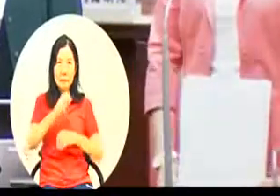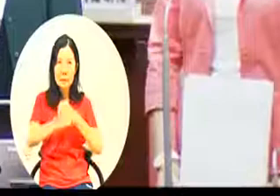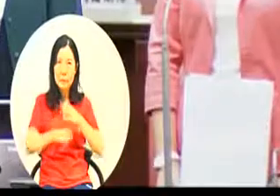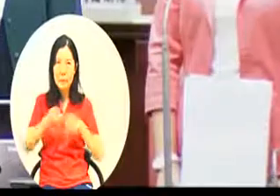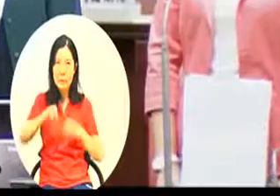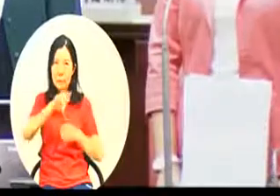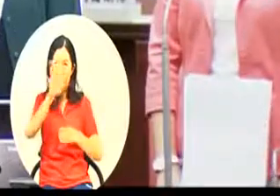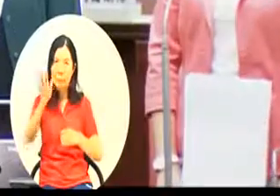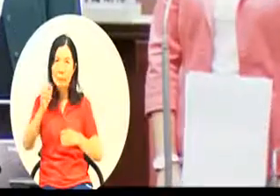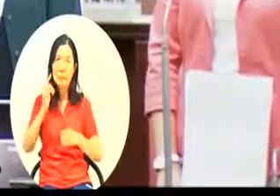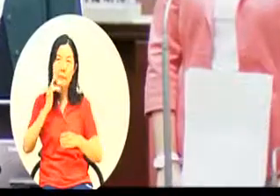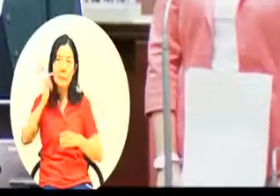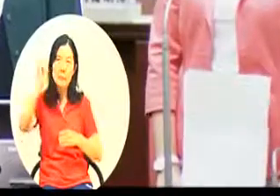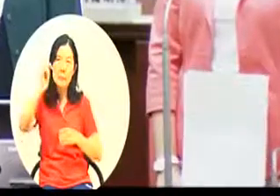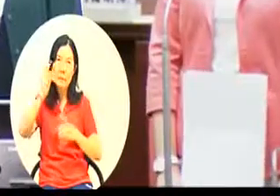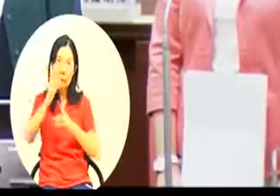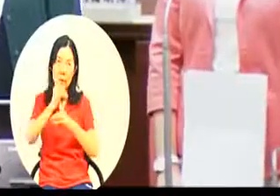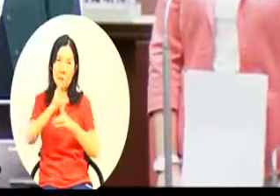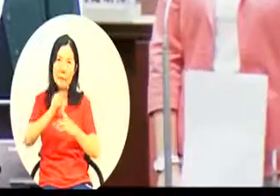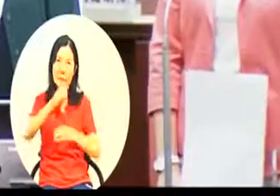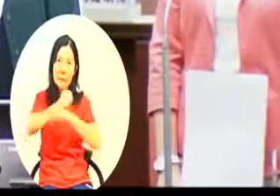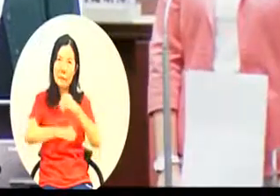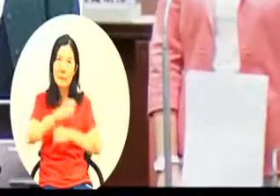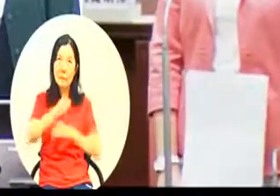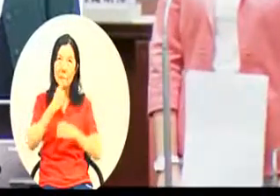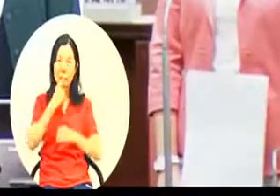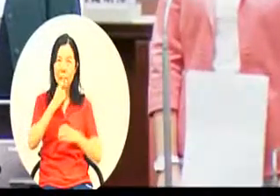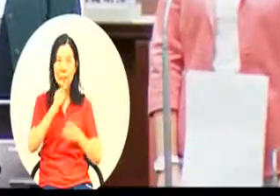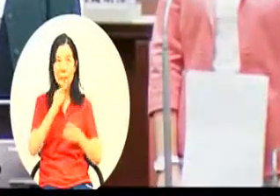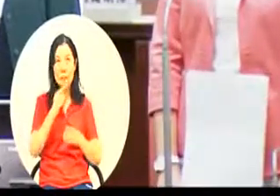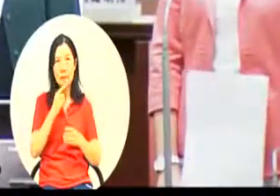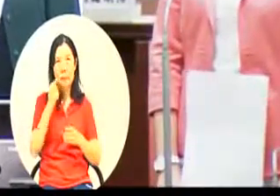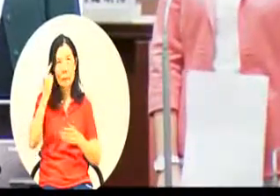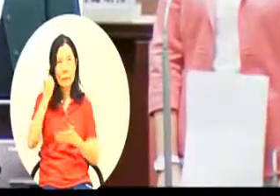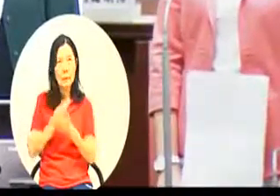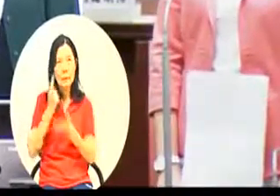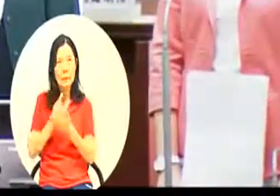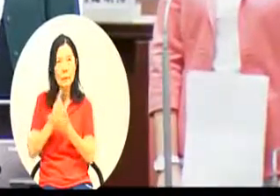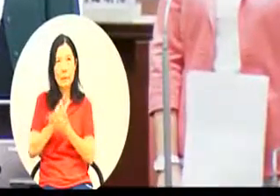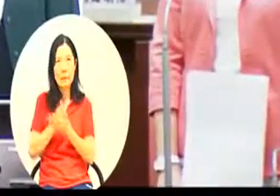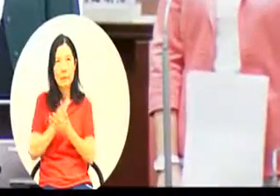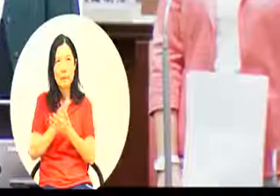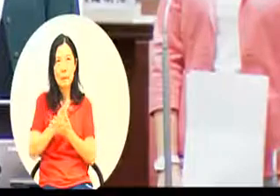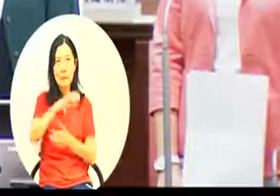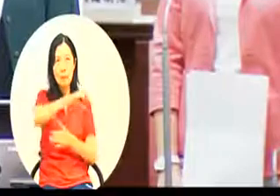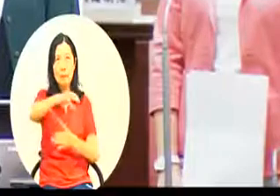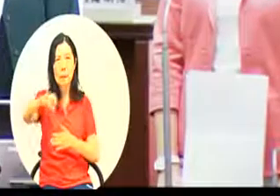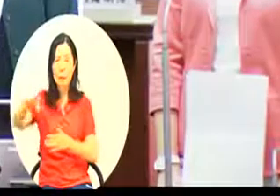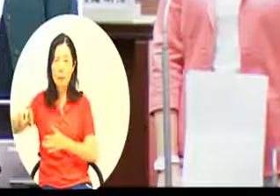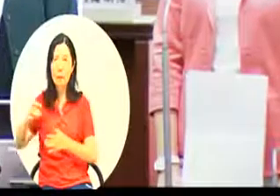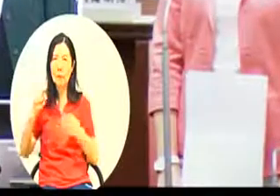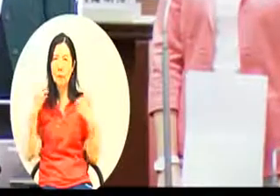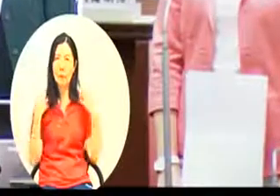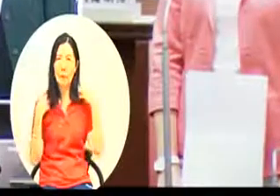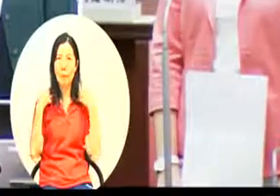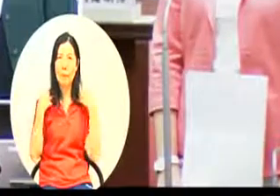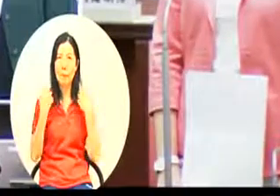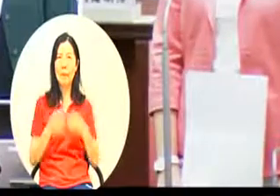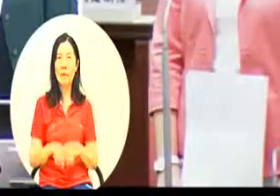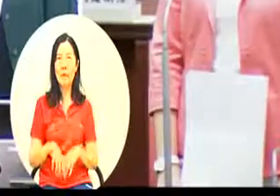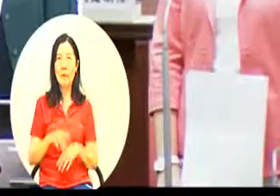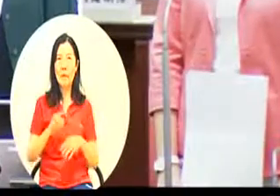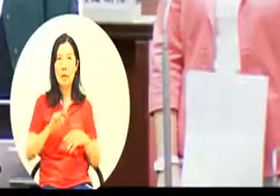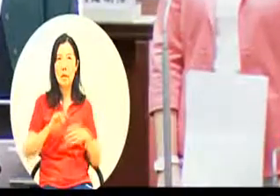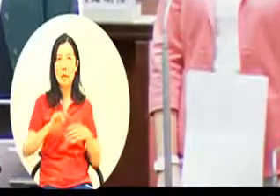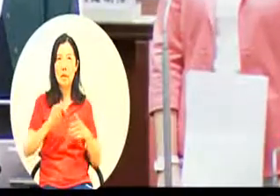祖的活动，那一段时间我每天都跑了好多个行程，所以我跟不同